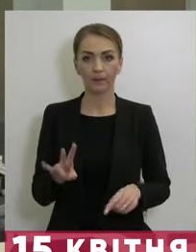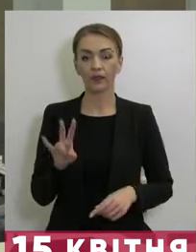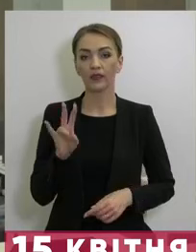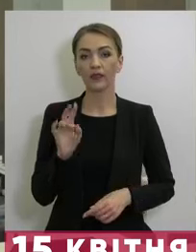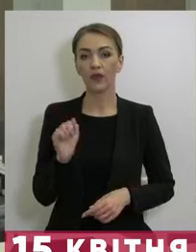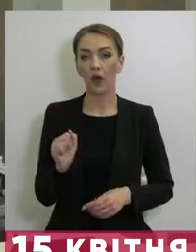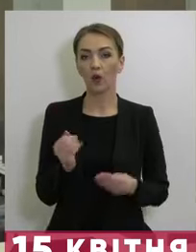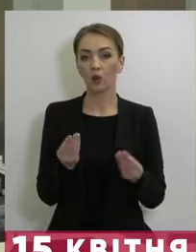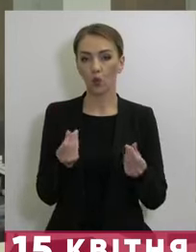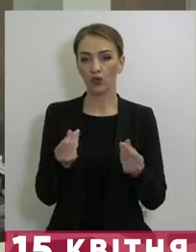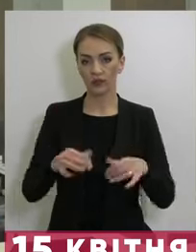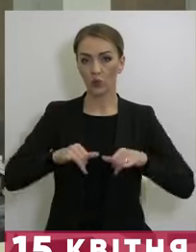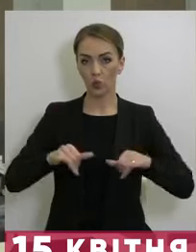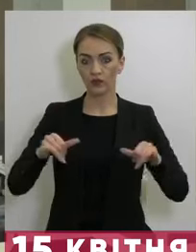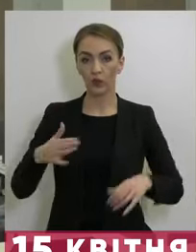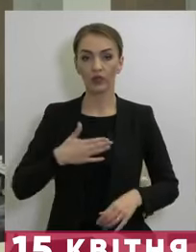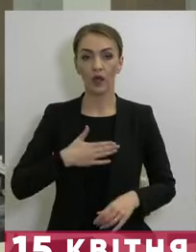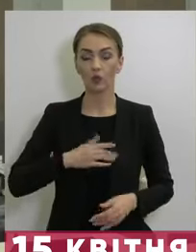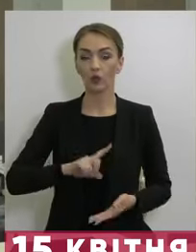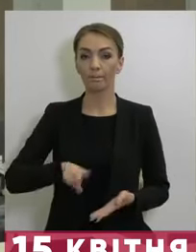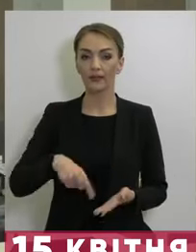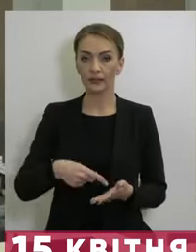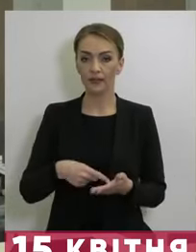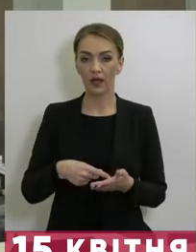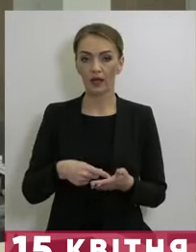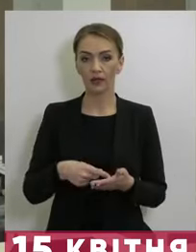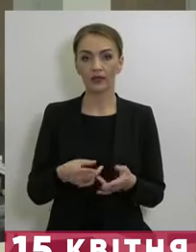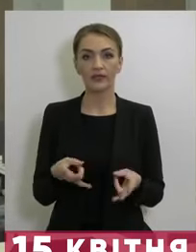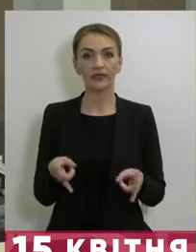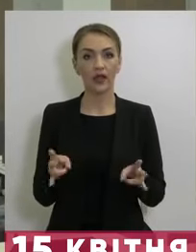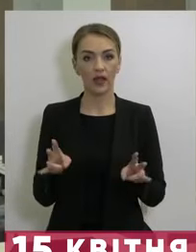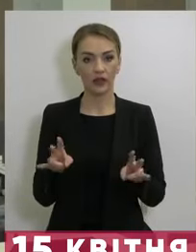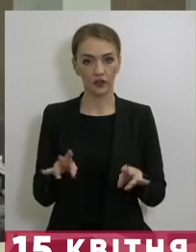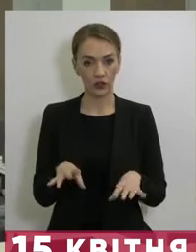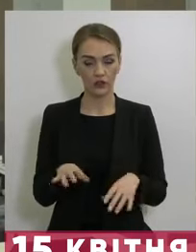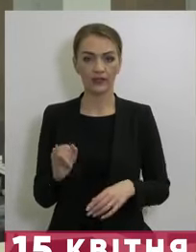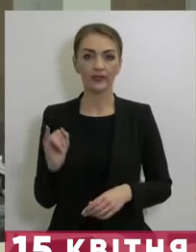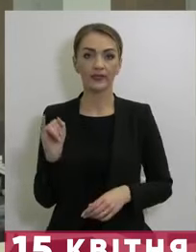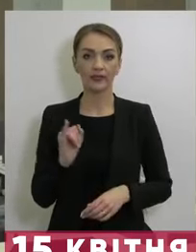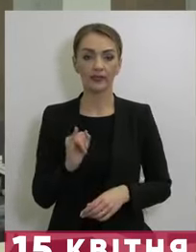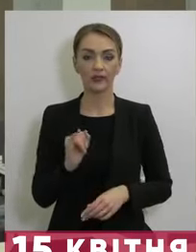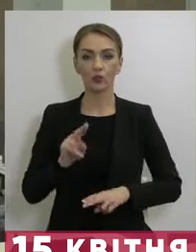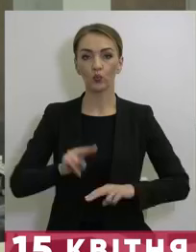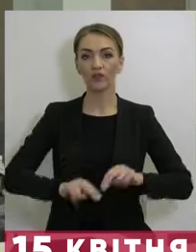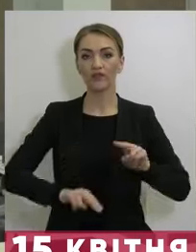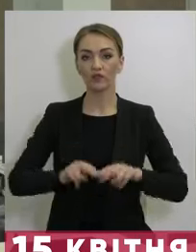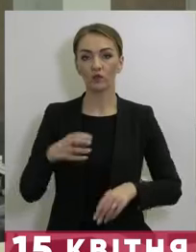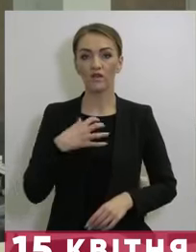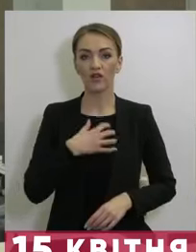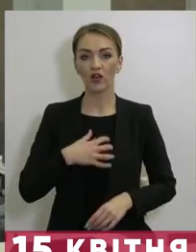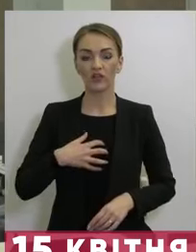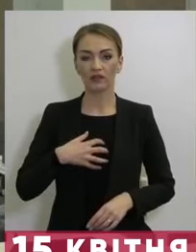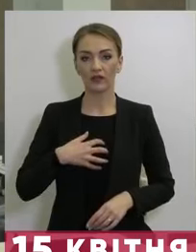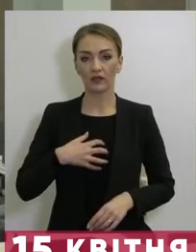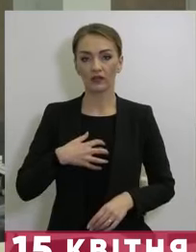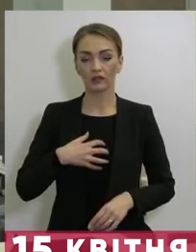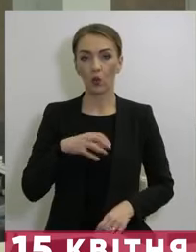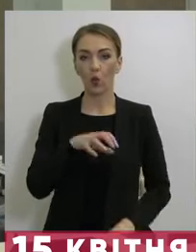на кошти на розвиток нашого міста залишились і будівництво важливих